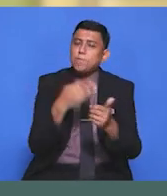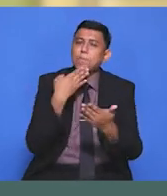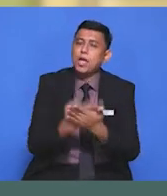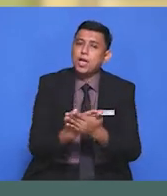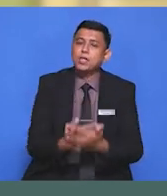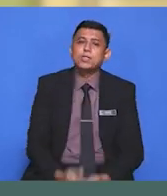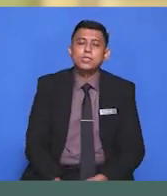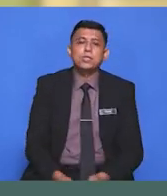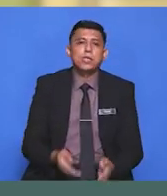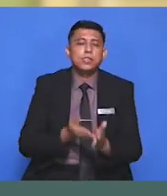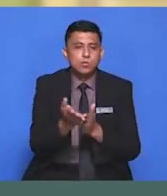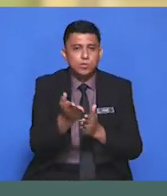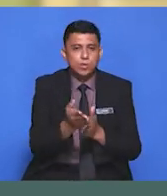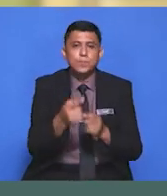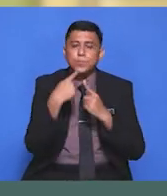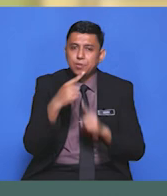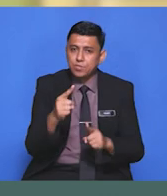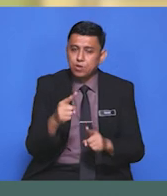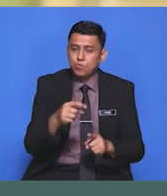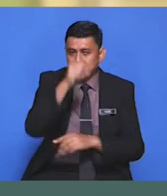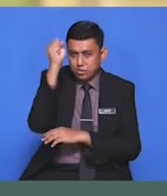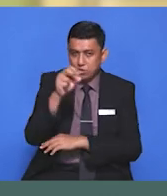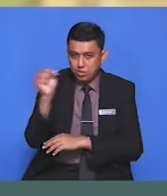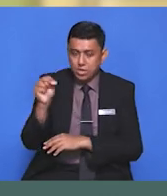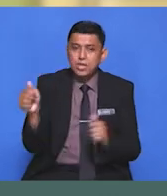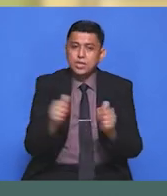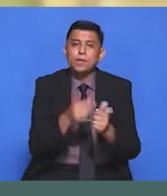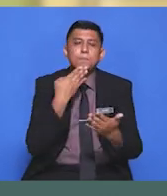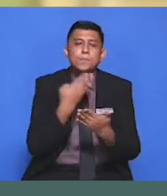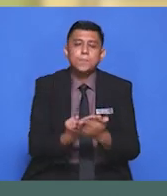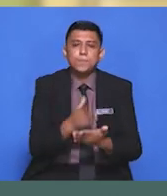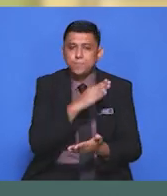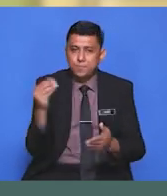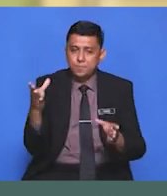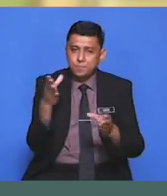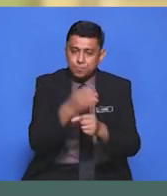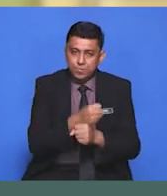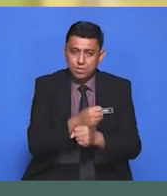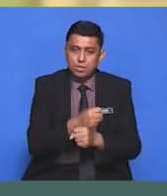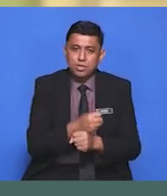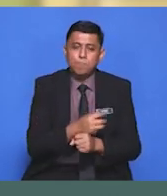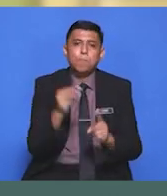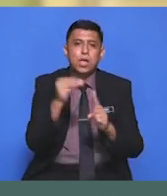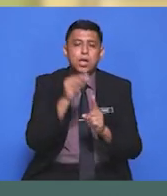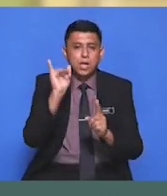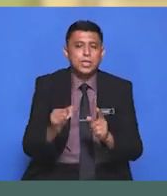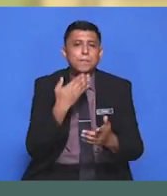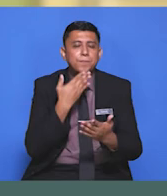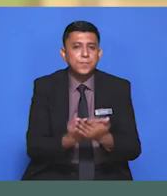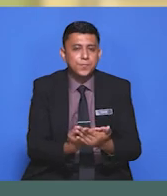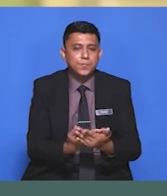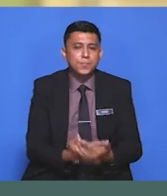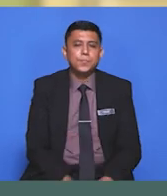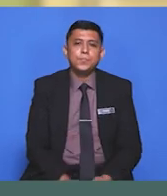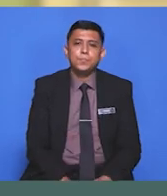cemerlang, seterusnya dapat menjawab soalan peperiksaan dengan baik dan mendapat keputusan yang baik untuk subjek